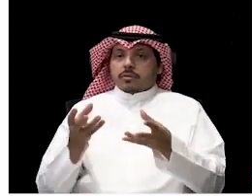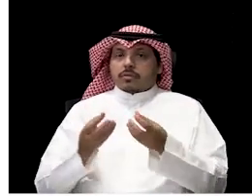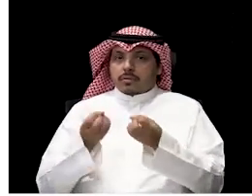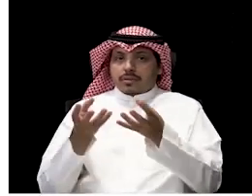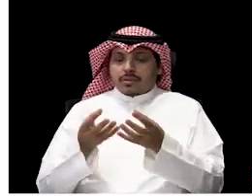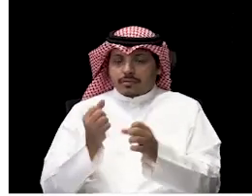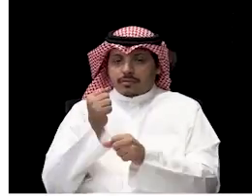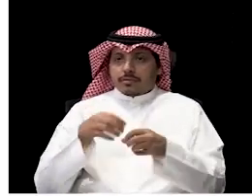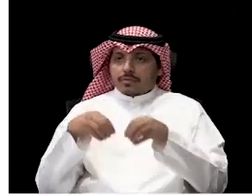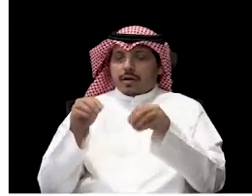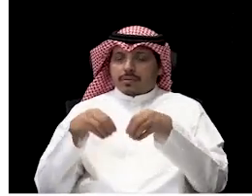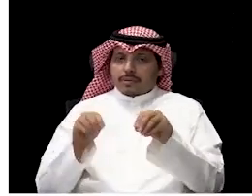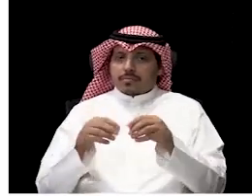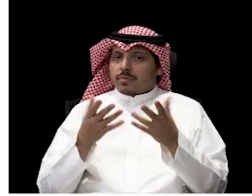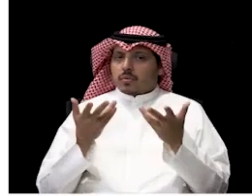تذكر؟